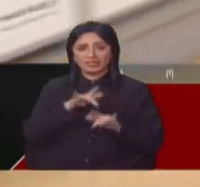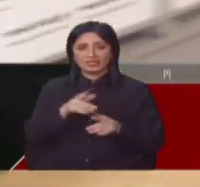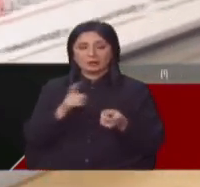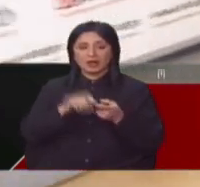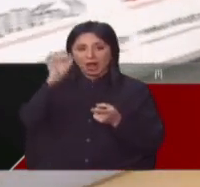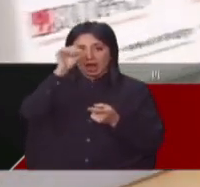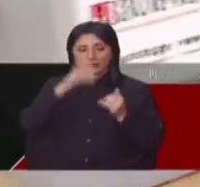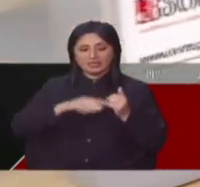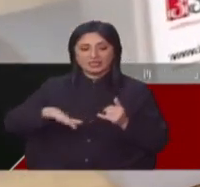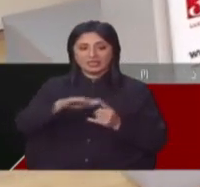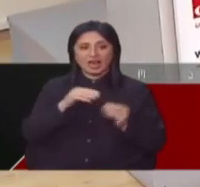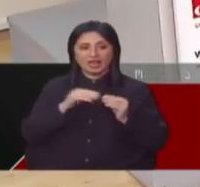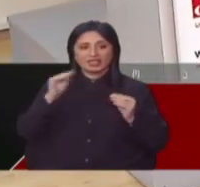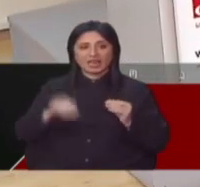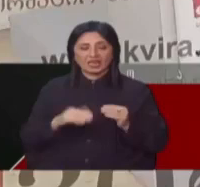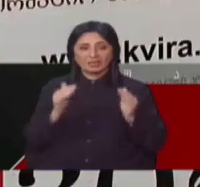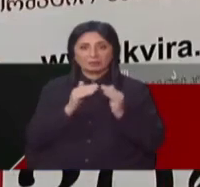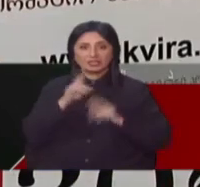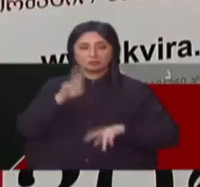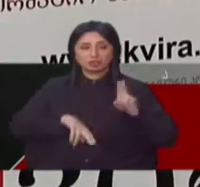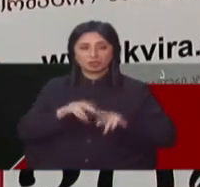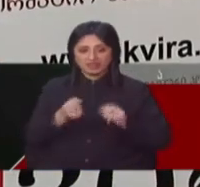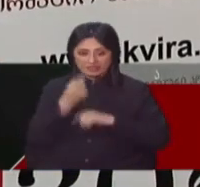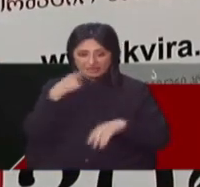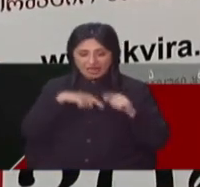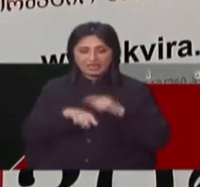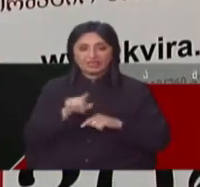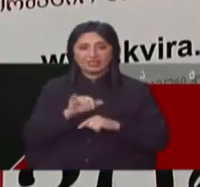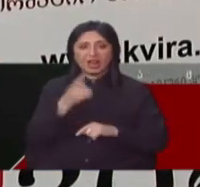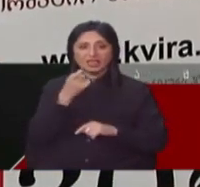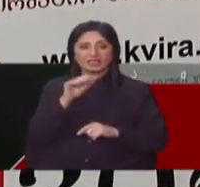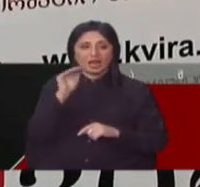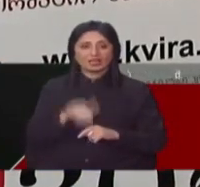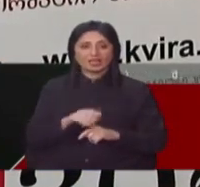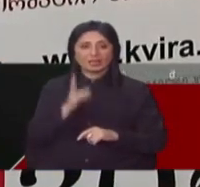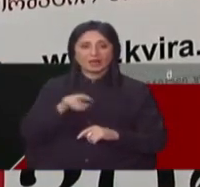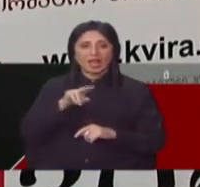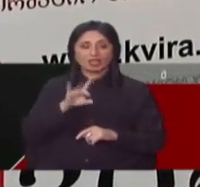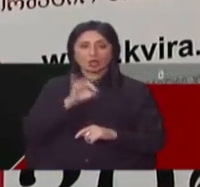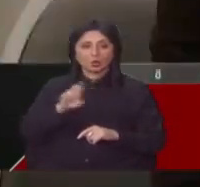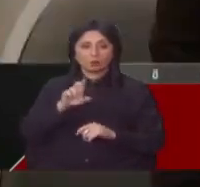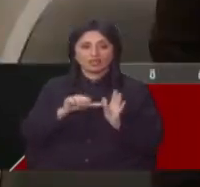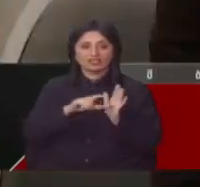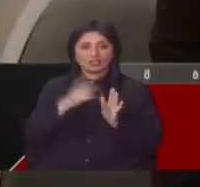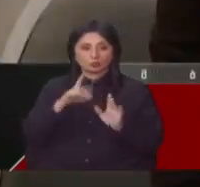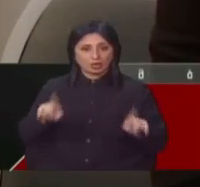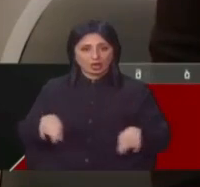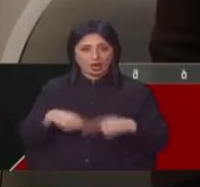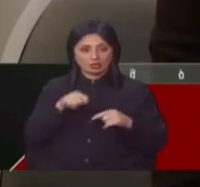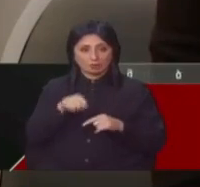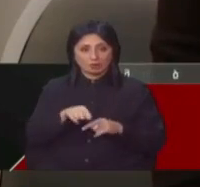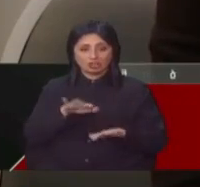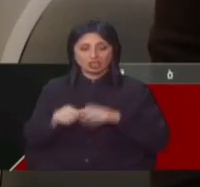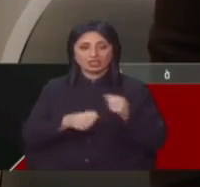ekheba Abkhazetis territoriaze 10000 binis mshenoblobas saidanat, sadats 100000 miliardi rublis investitsia unda ganxortseldes da